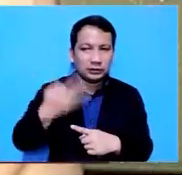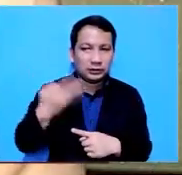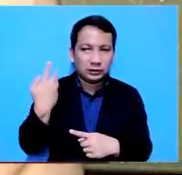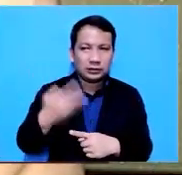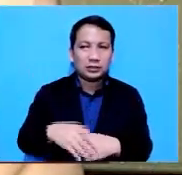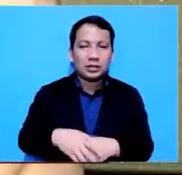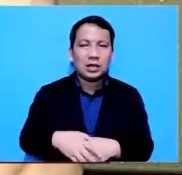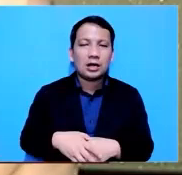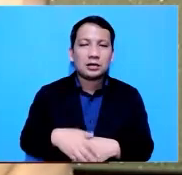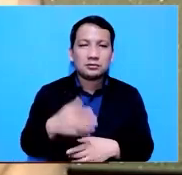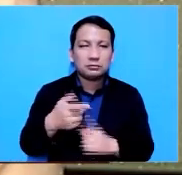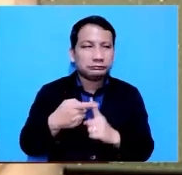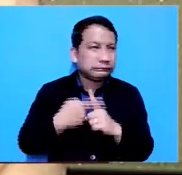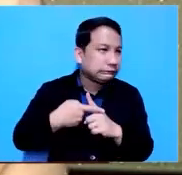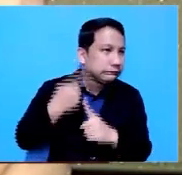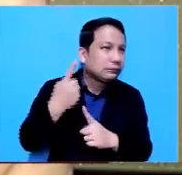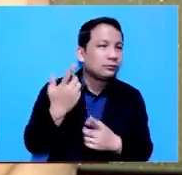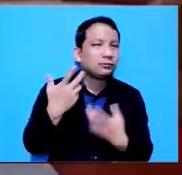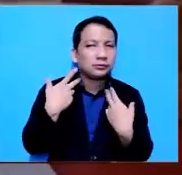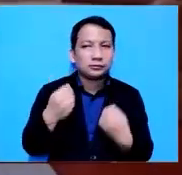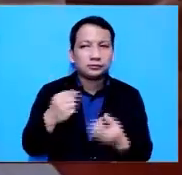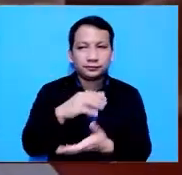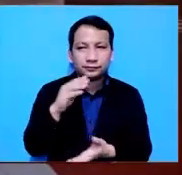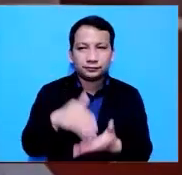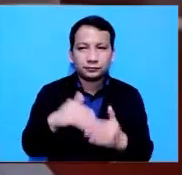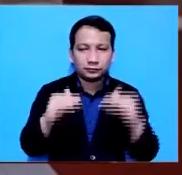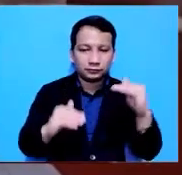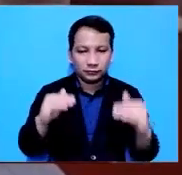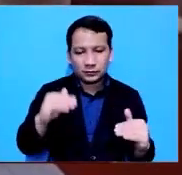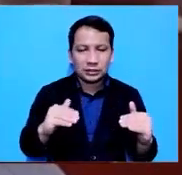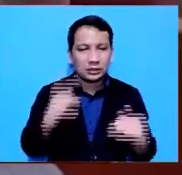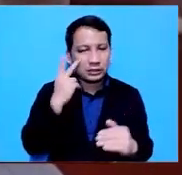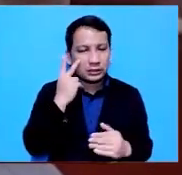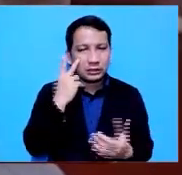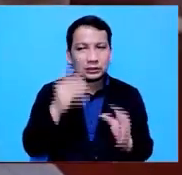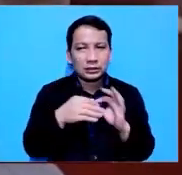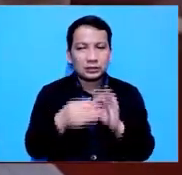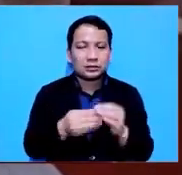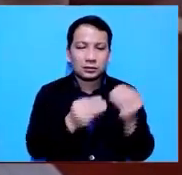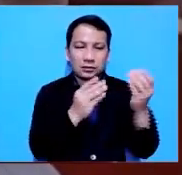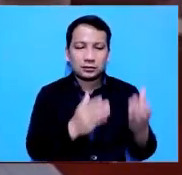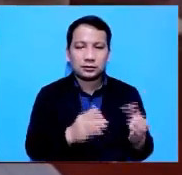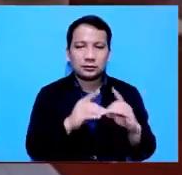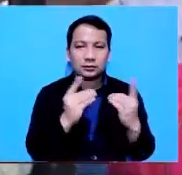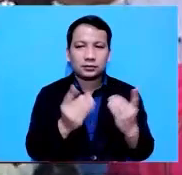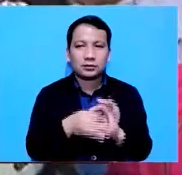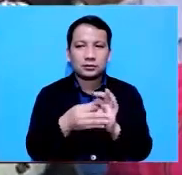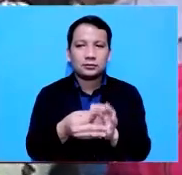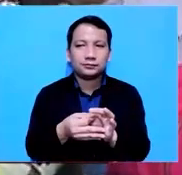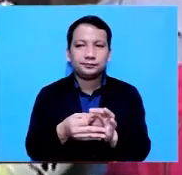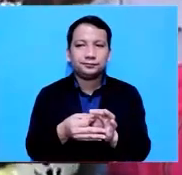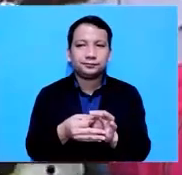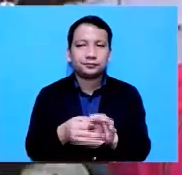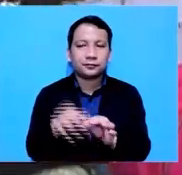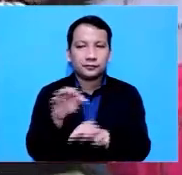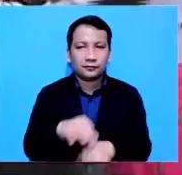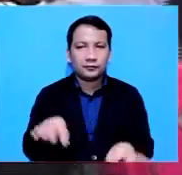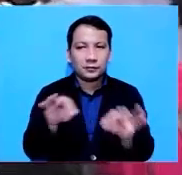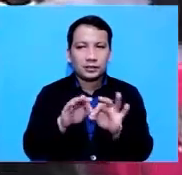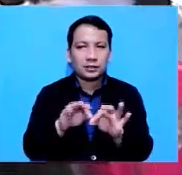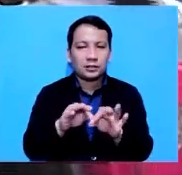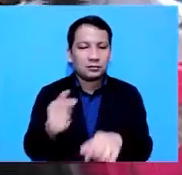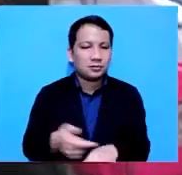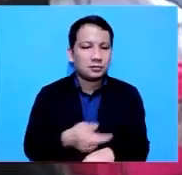to think about yung kalusugan ng ating mga learners. Pero para sa Teachers Dignity Coalition, kailangan na ng